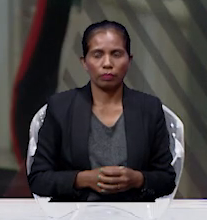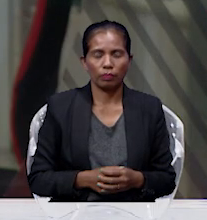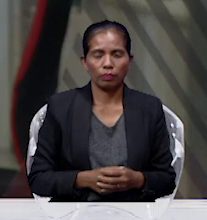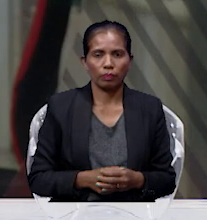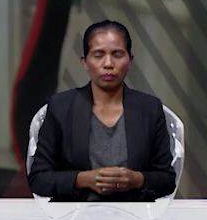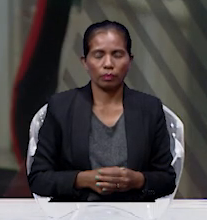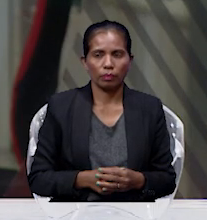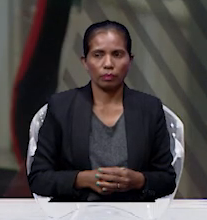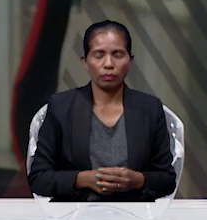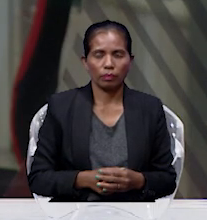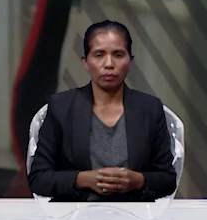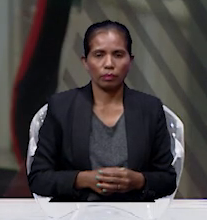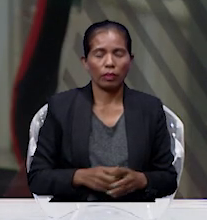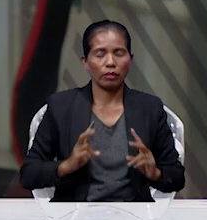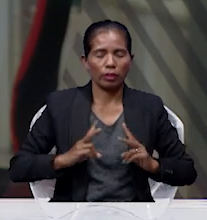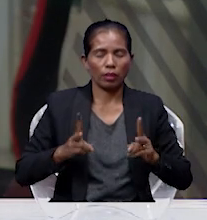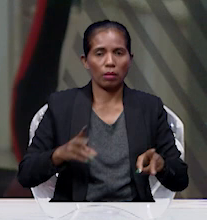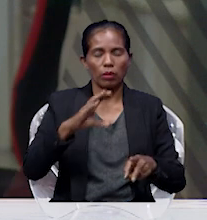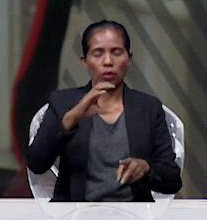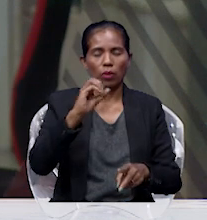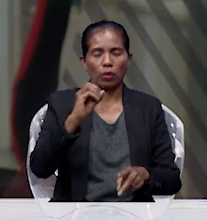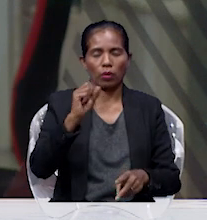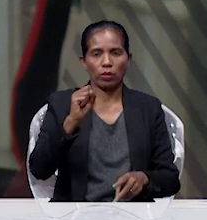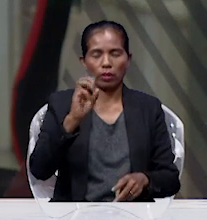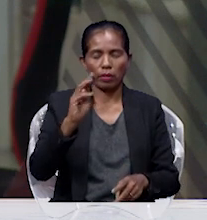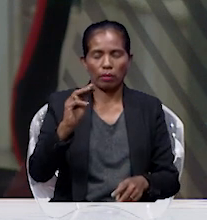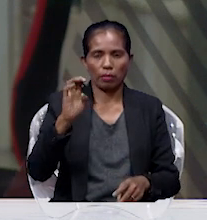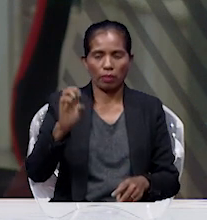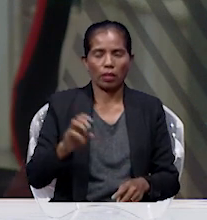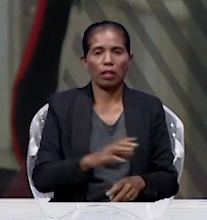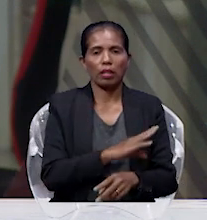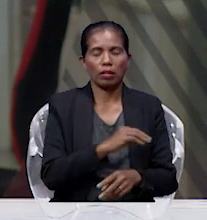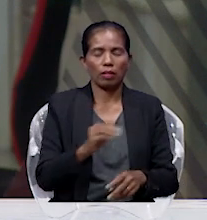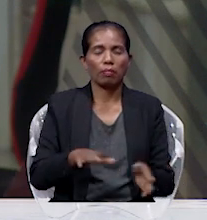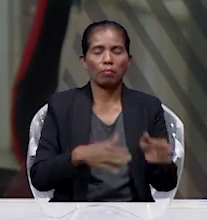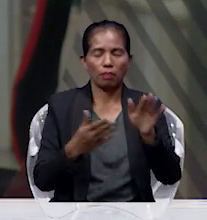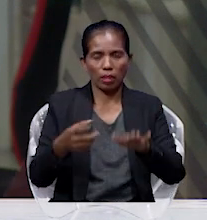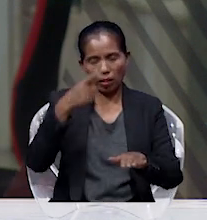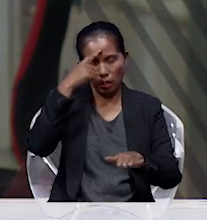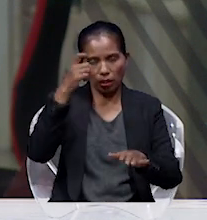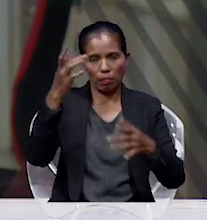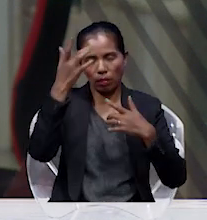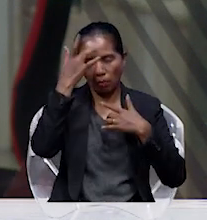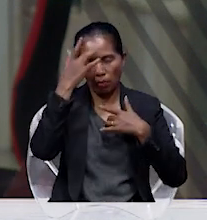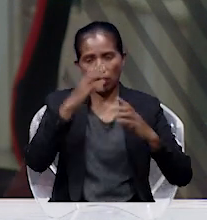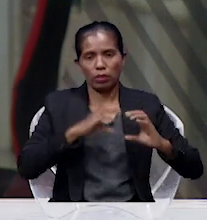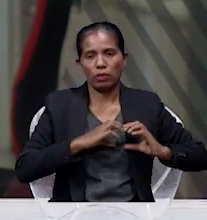Sorozu cosme de Jesus Nunes, o código Morok Hakotuis tamba moras fuang.